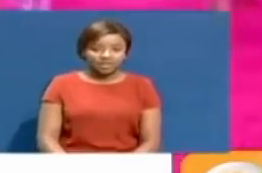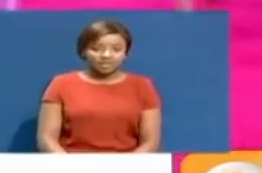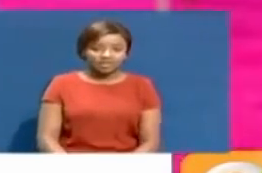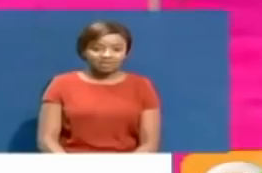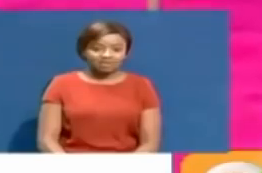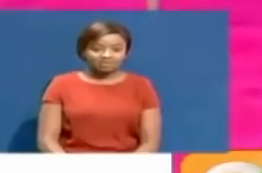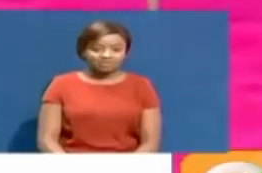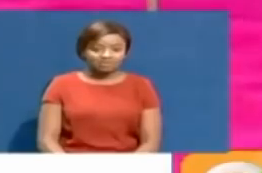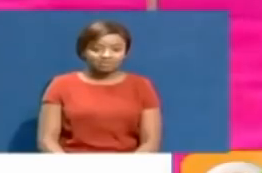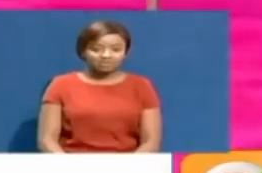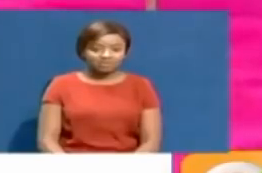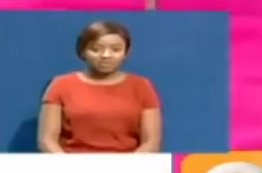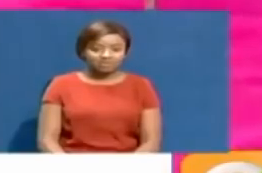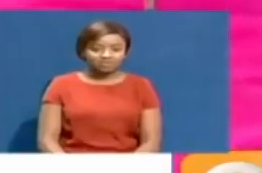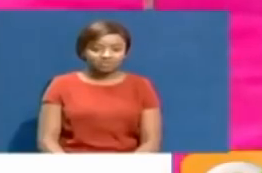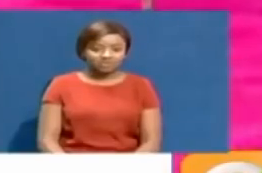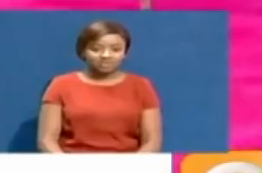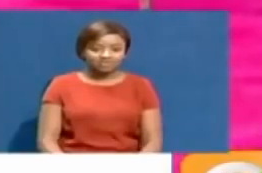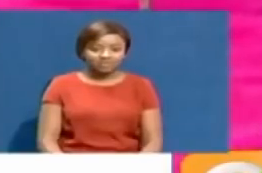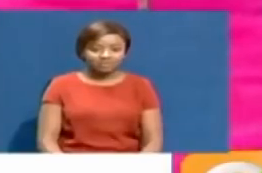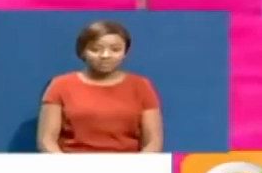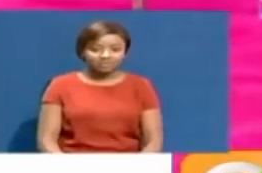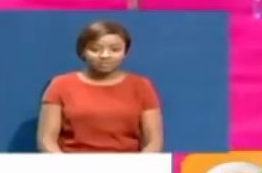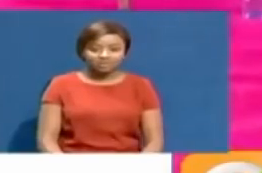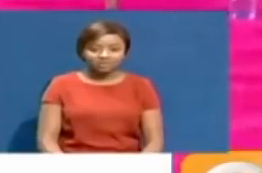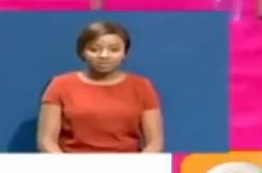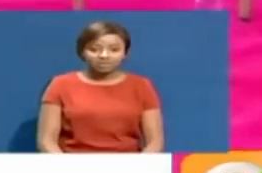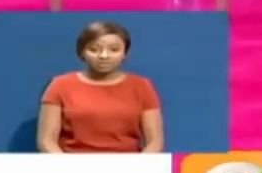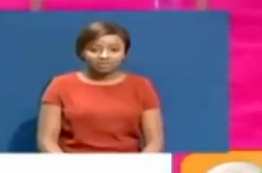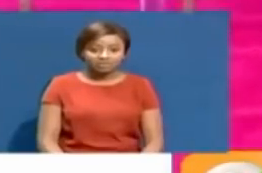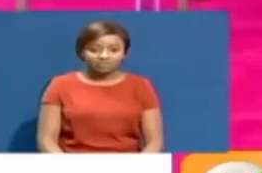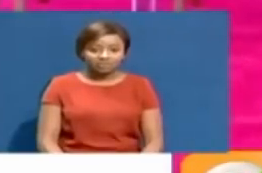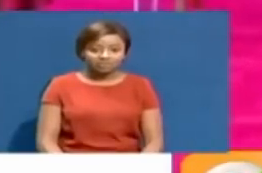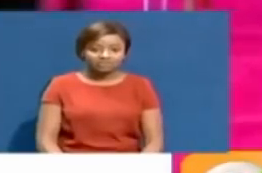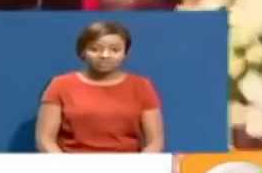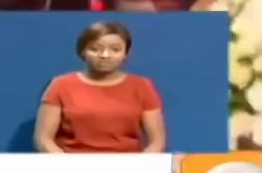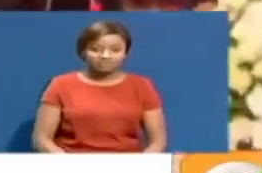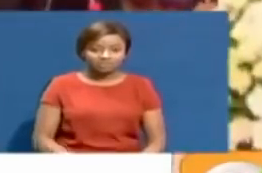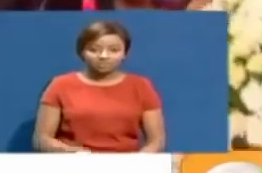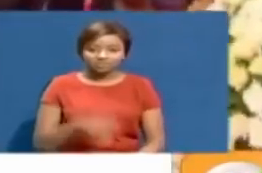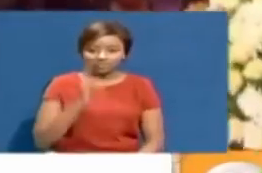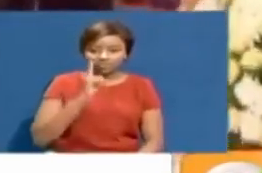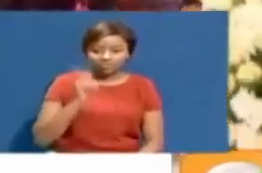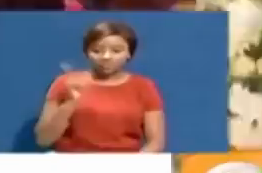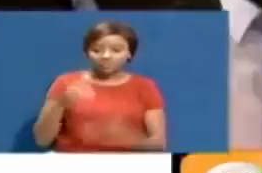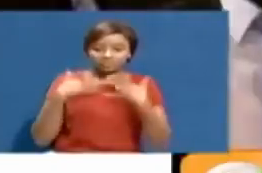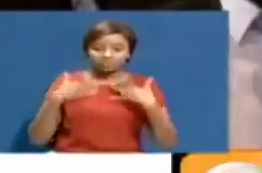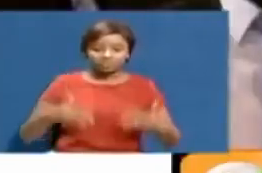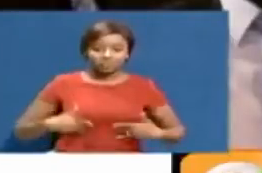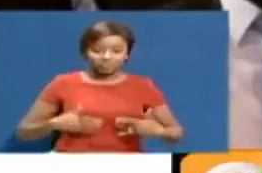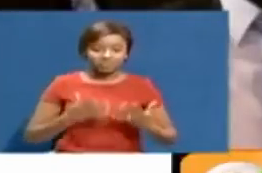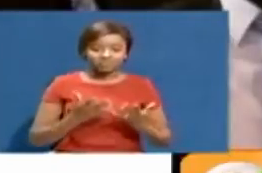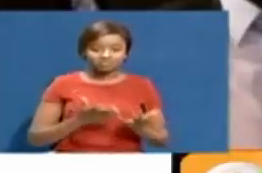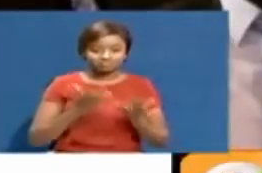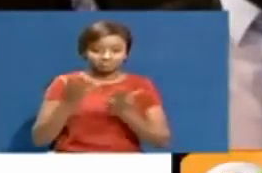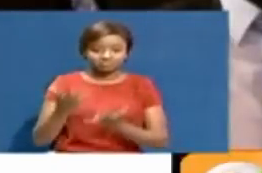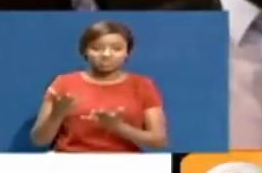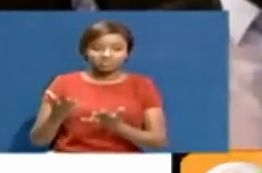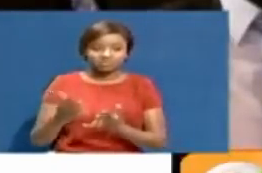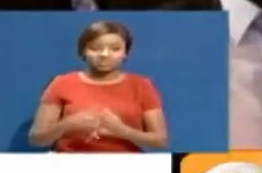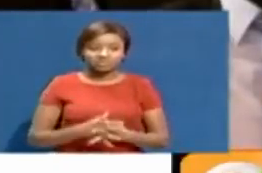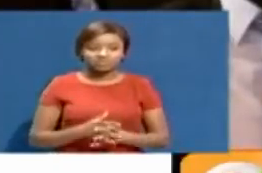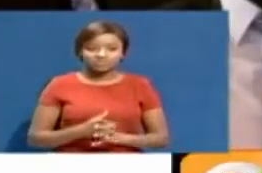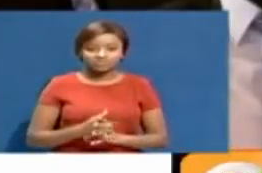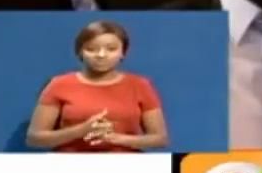Mwili wa mwenda zake mzee Simeon Nyachae ulipowasilishwa uwanjani Kisii, maelfu ya waombolezaji walipata fursa